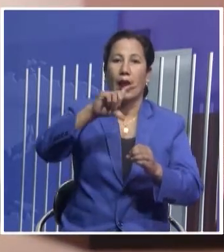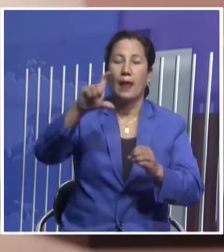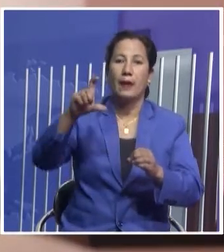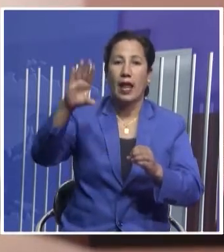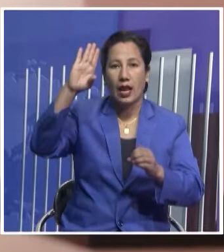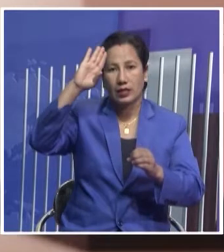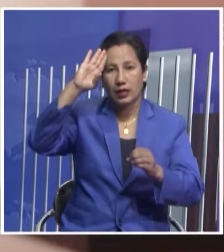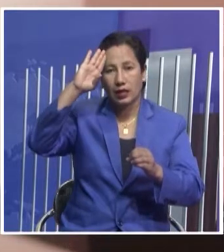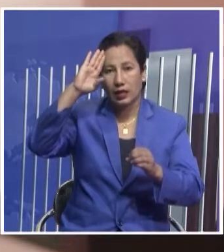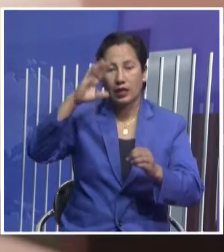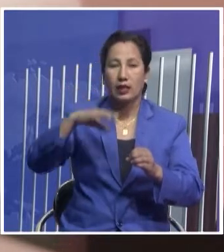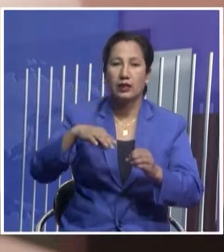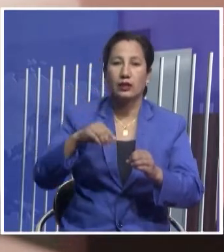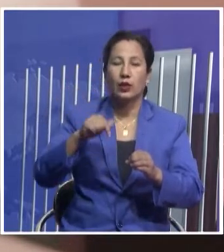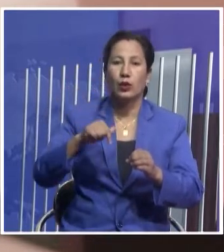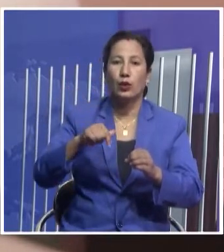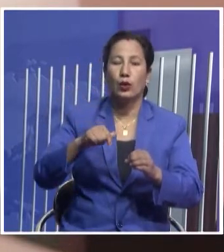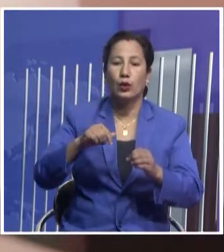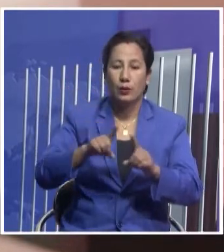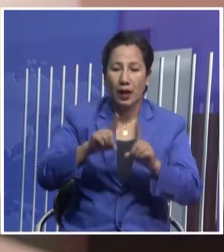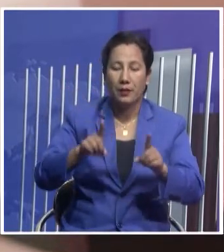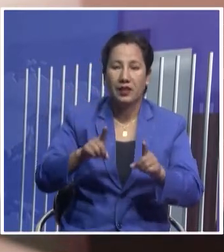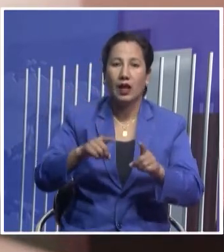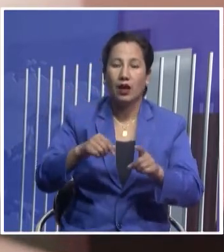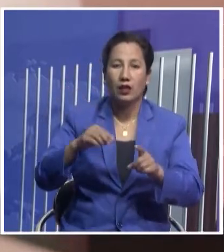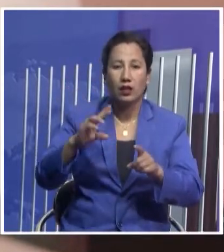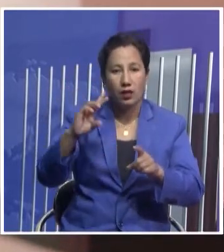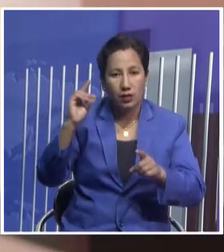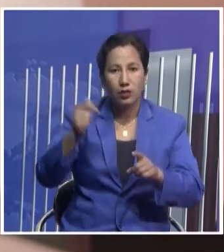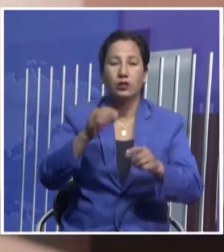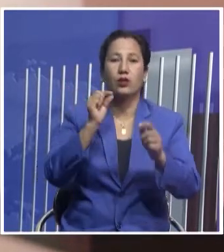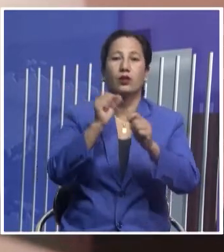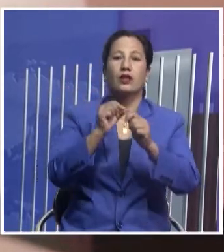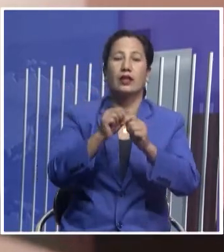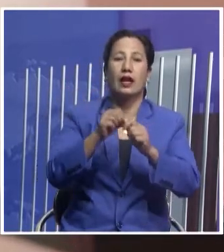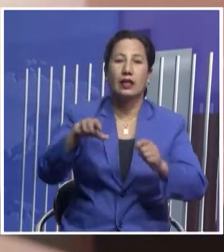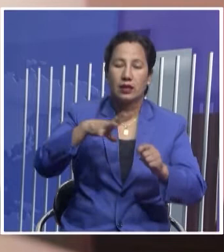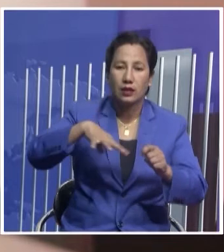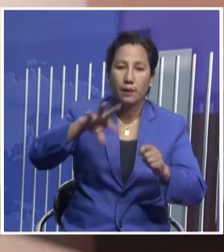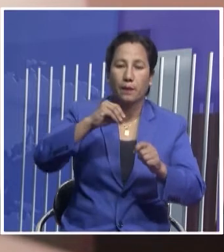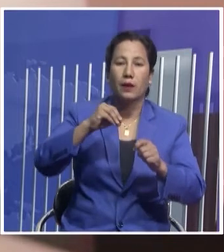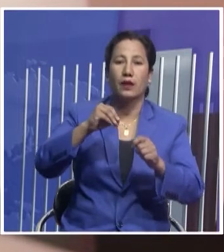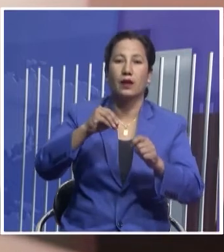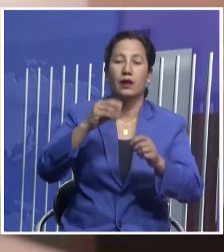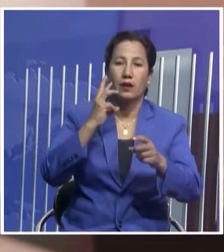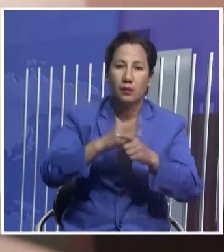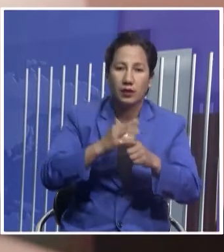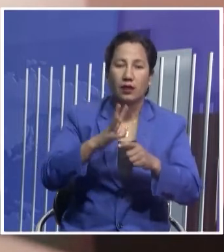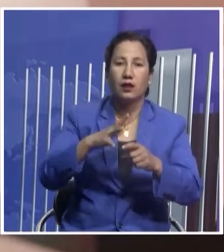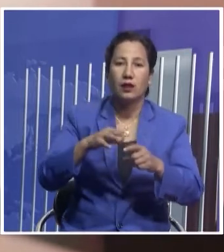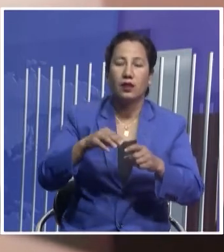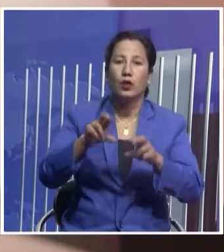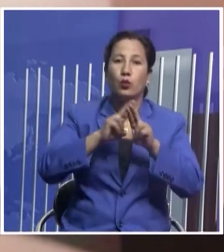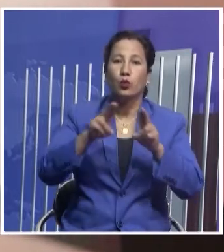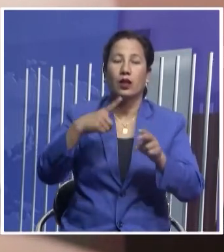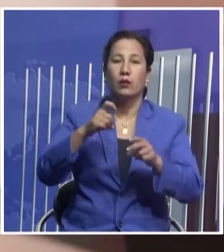र सरकार निकायले यो मापदण्डलाई अलिक सहज तरिकाले सबै सम्पन्नताको मात्रै नहेरेर सम्पन्नता भन्दा